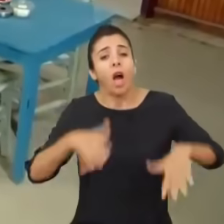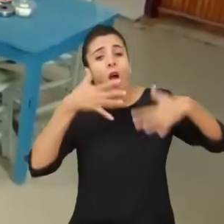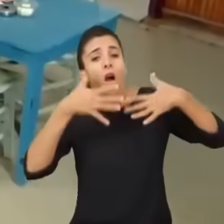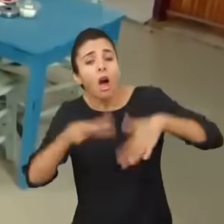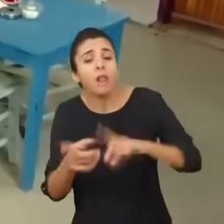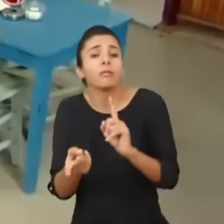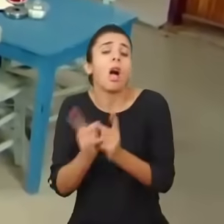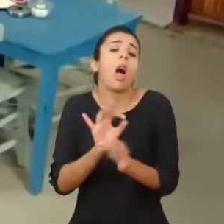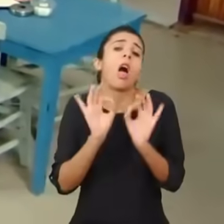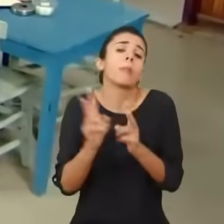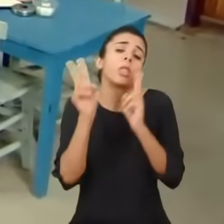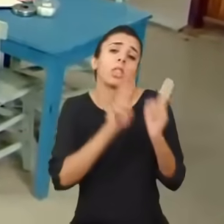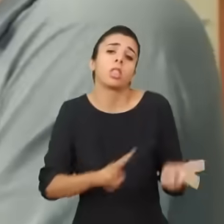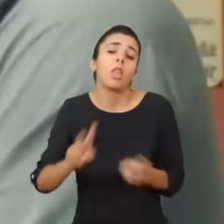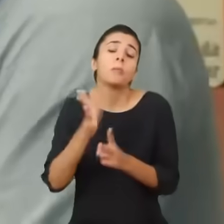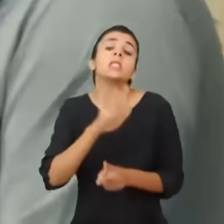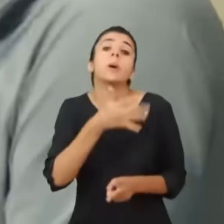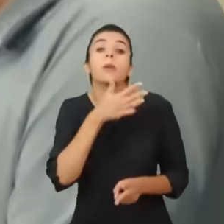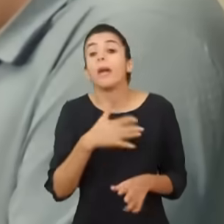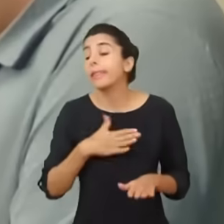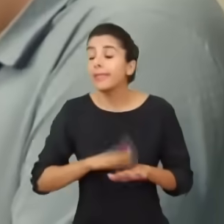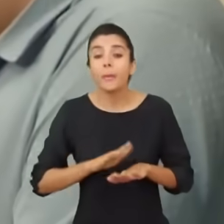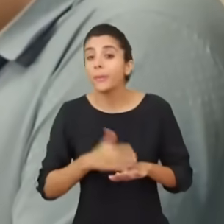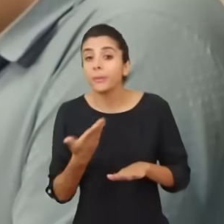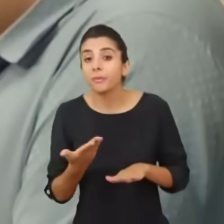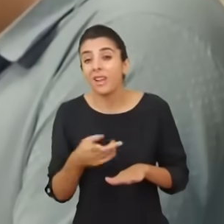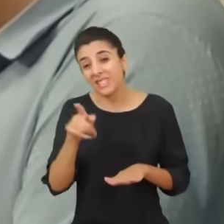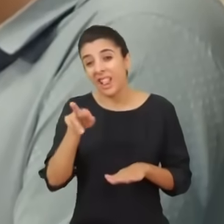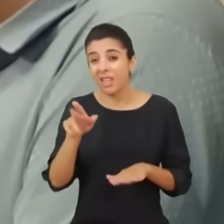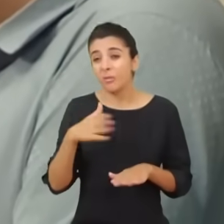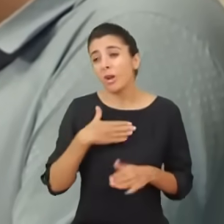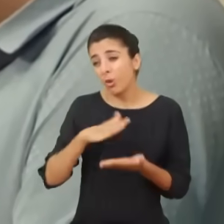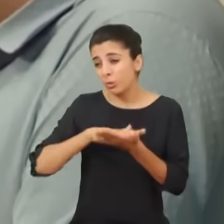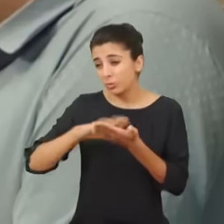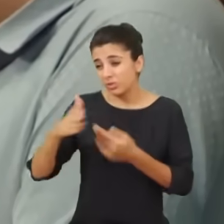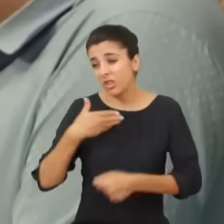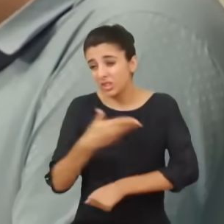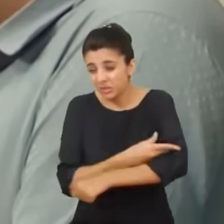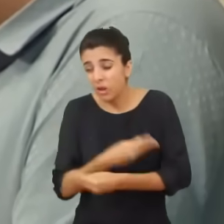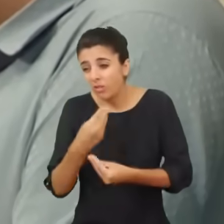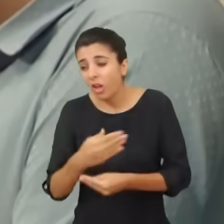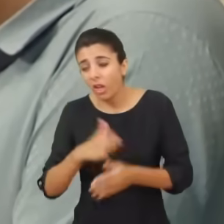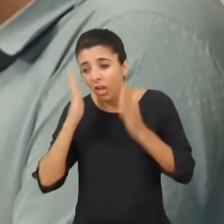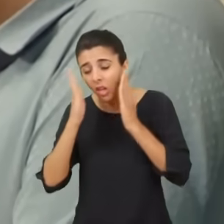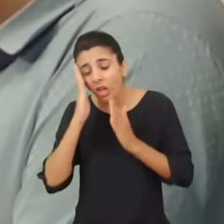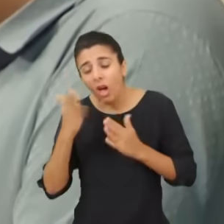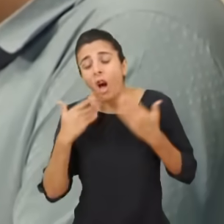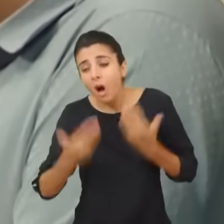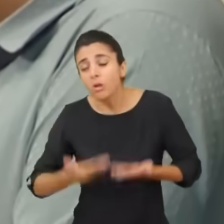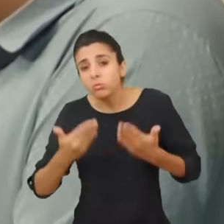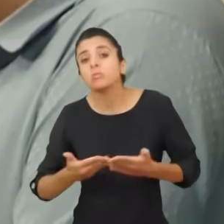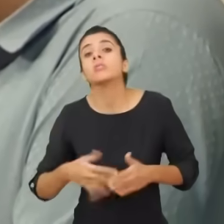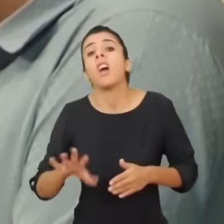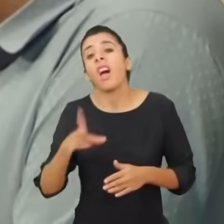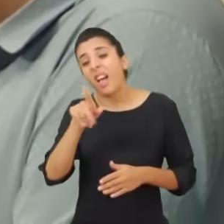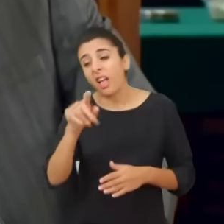ya grev yaparlar. Başka hiçbir şey bilmiyorsunuz oğlum ya. Ne yapalım? Sizin gibi düzene hizmet edeceğimize direniyoruz. Allah Allah, senin gibi kendi